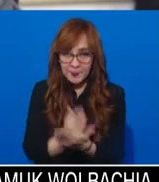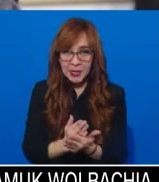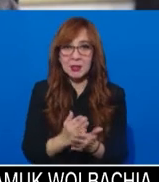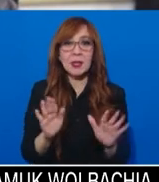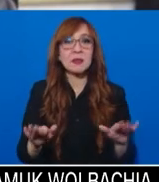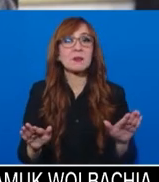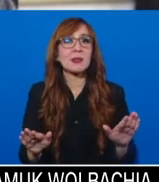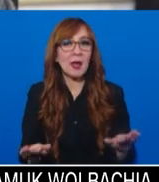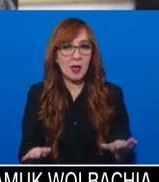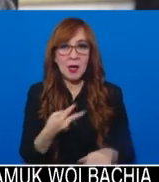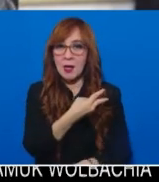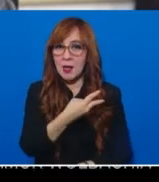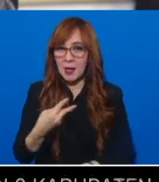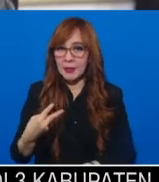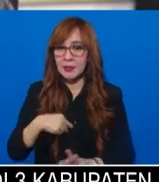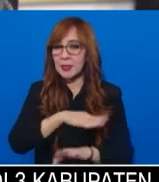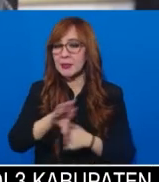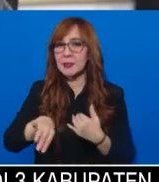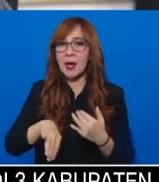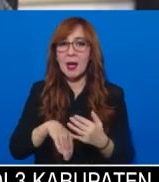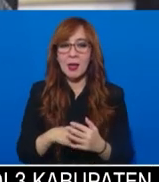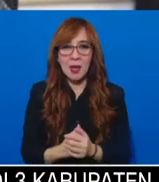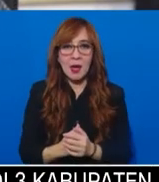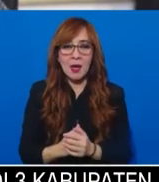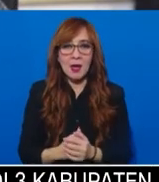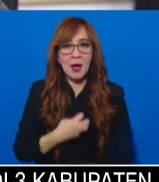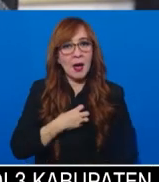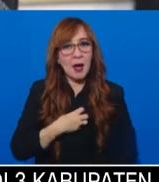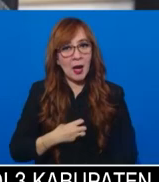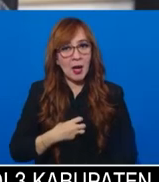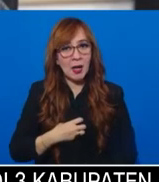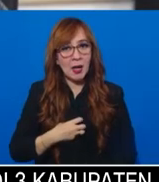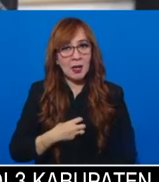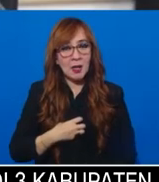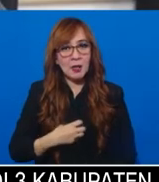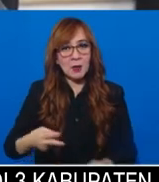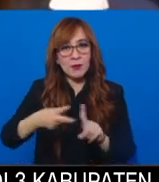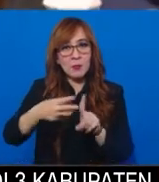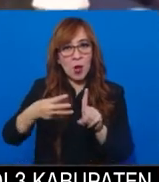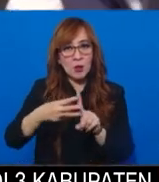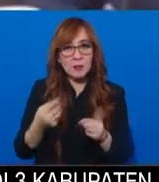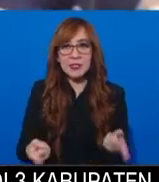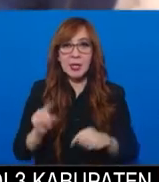berarti segala kewenangan-kewenangan yang ada beliau sebagai pimpinan itu berakhir sementara ini.